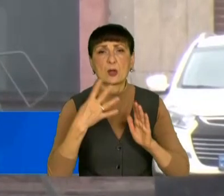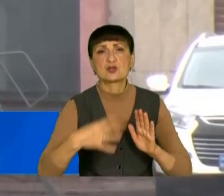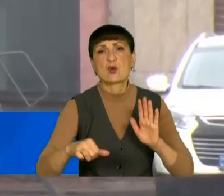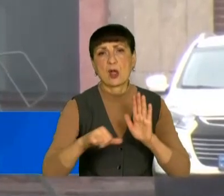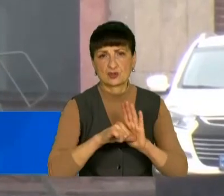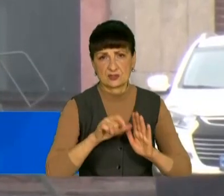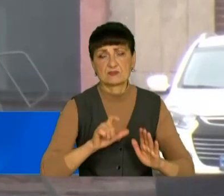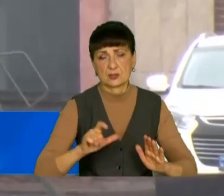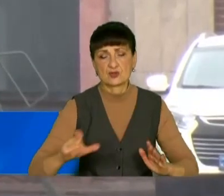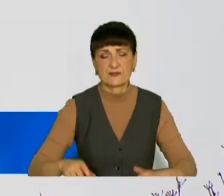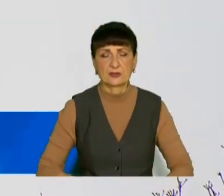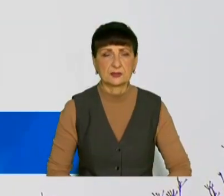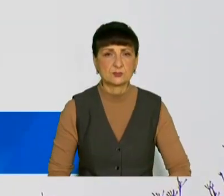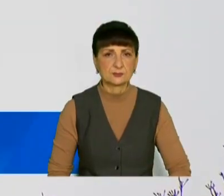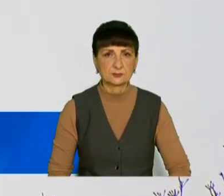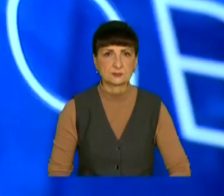46 горняков.